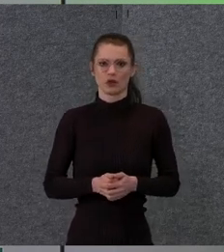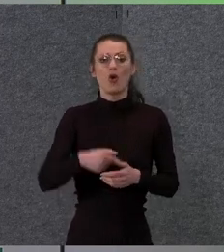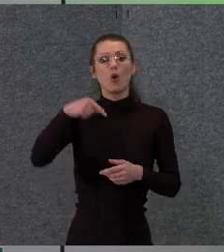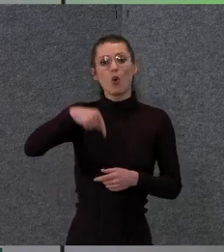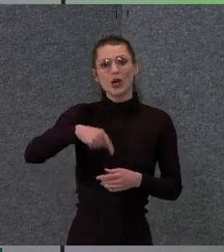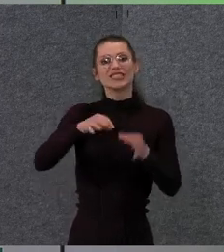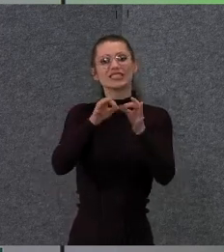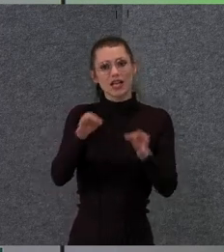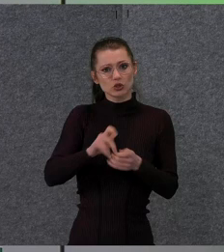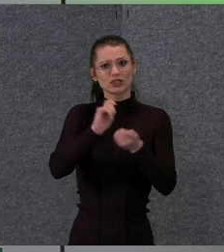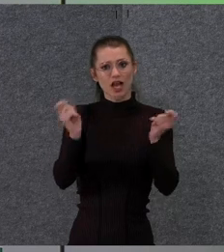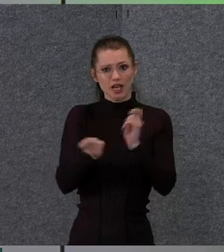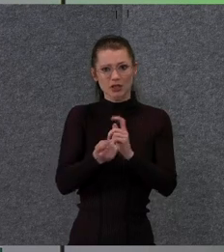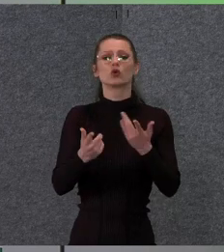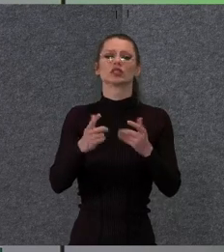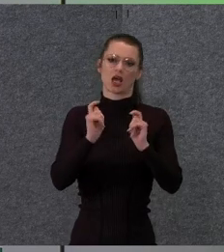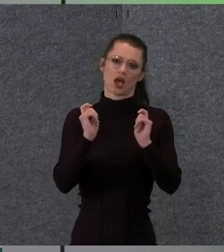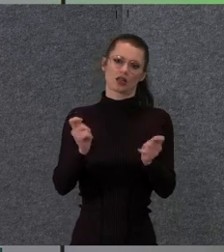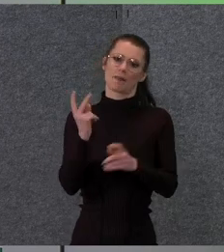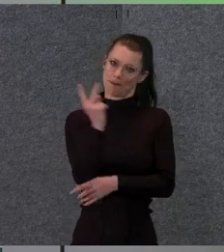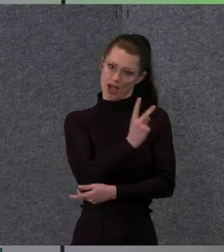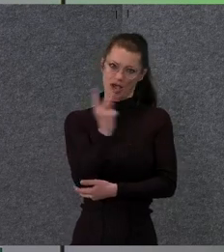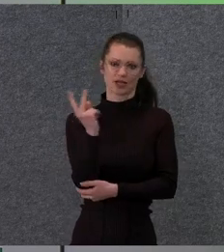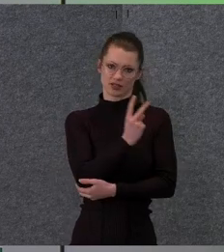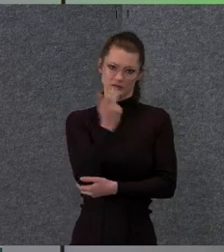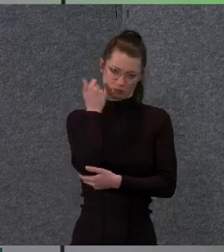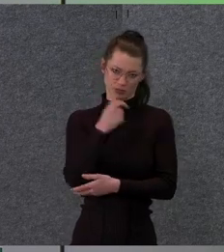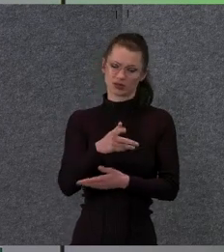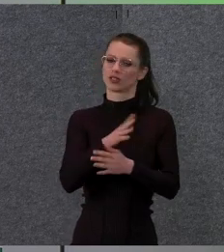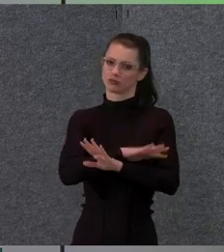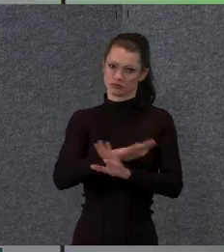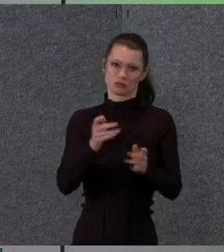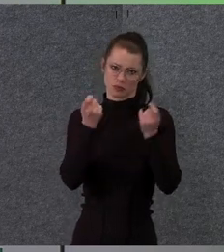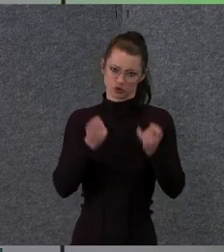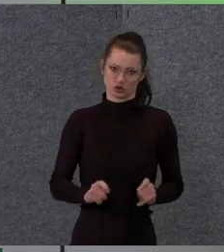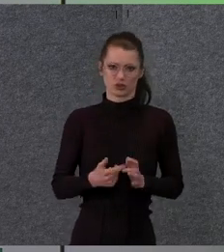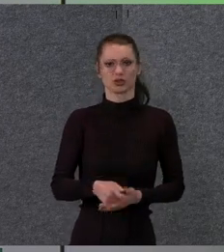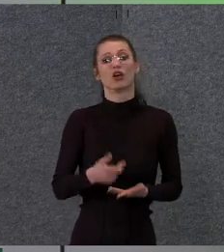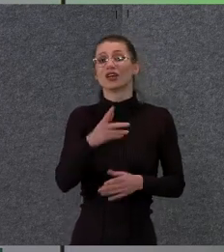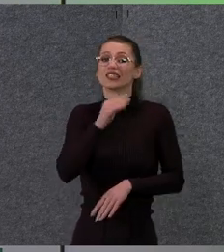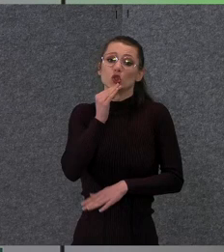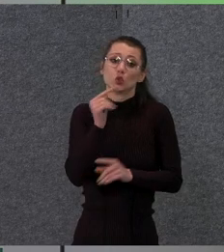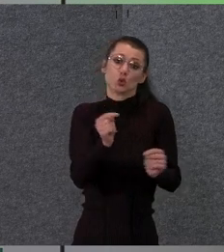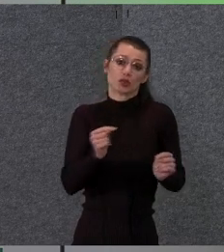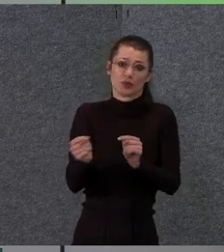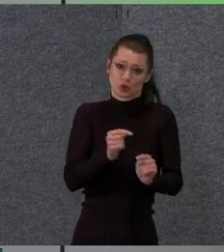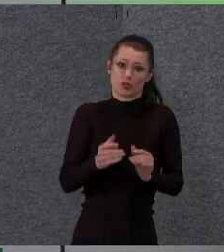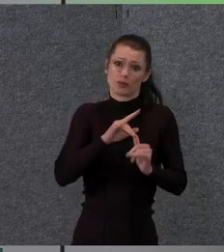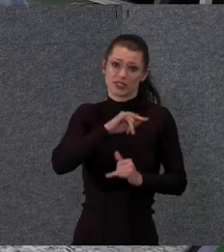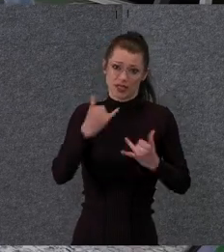diesen Satzungsänderungsantrag oder die beiden dann auch befassen. Es hat genug Debatte gegeben aus meiner Sicht. Danke sehr.